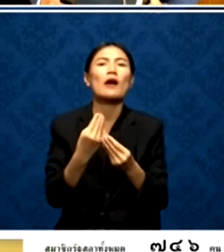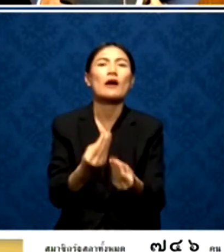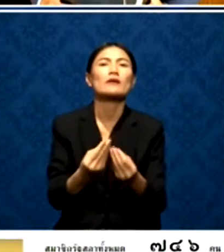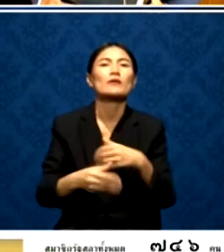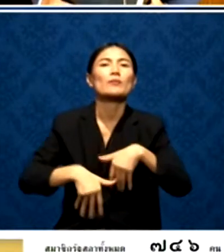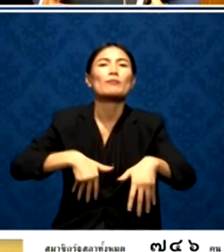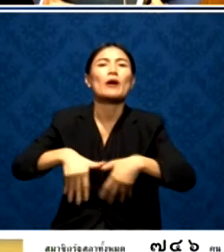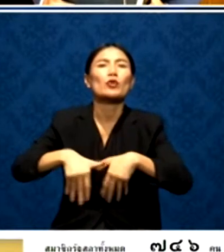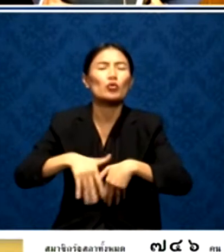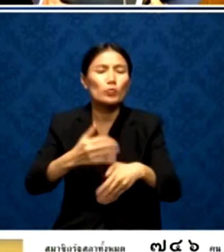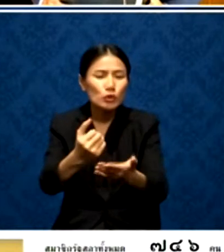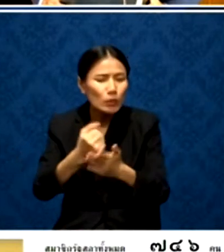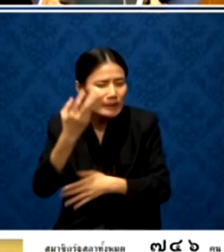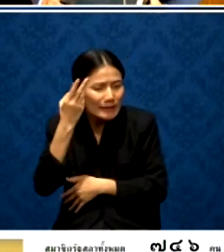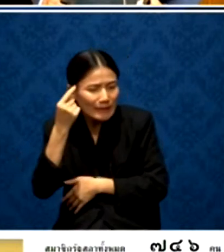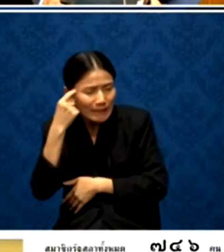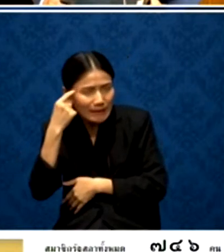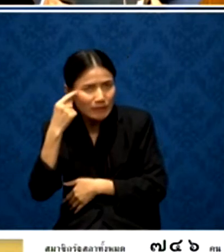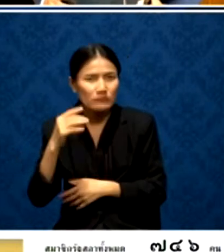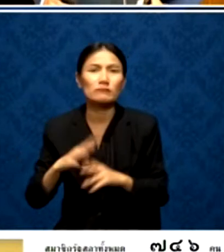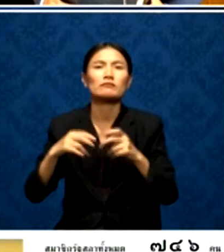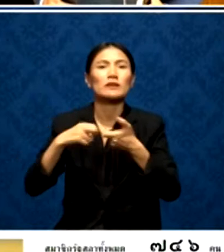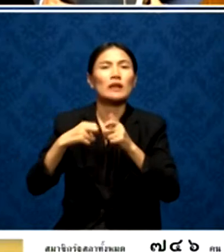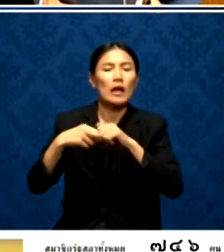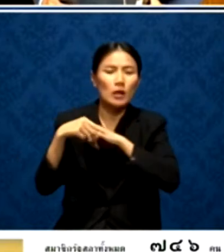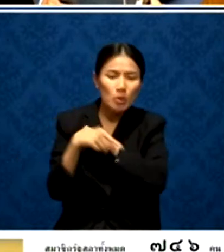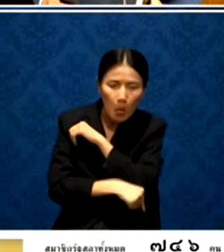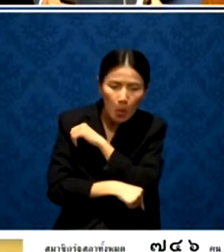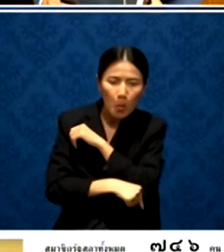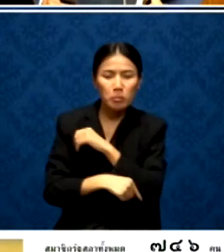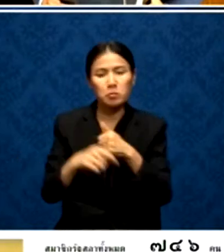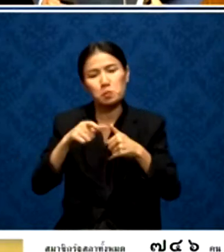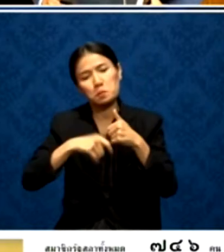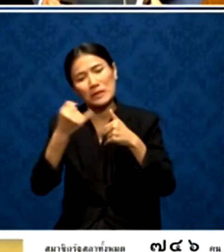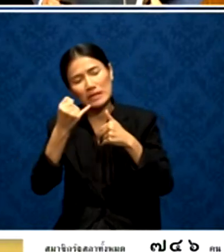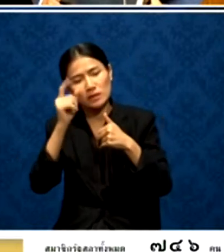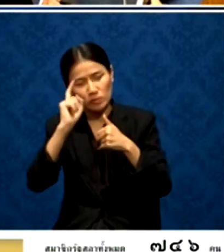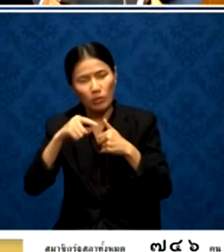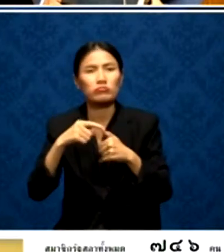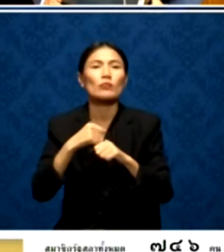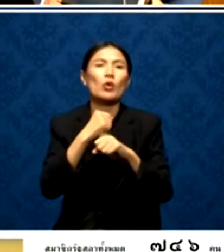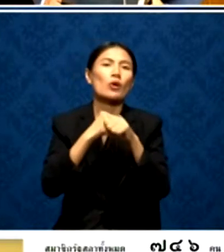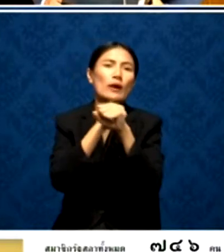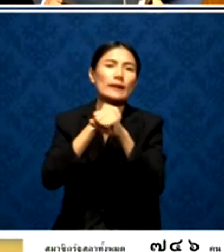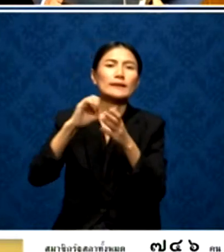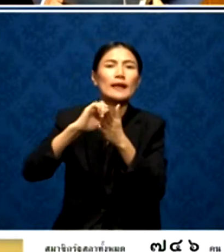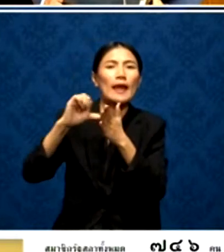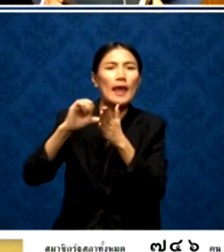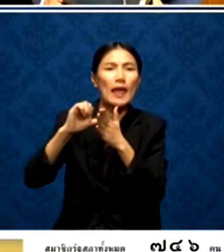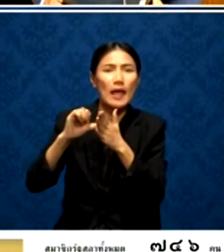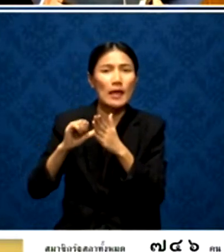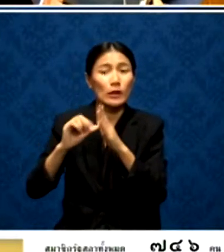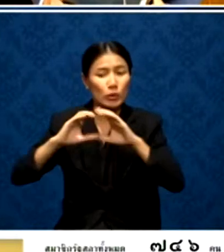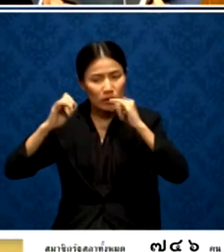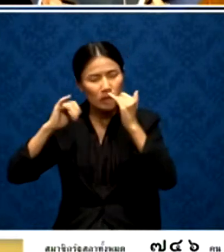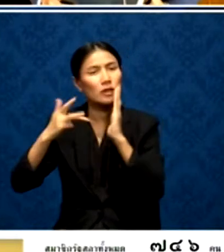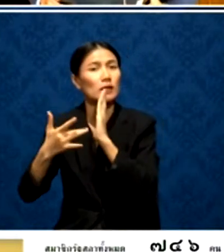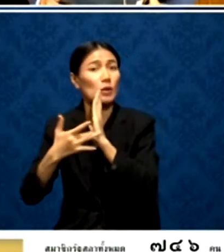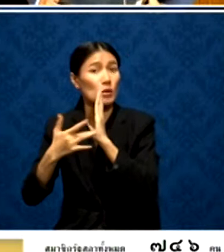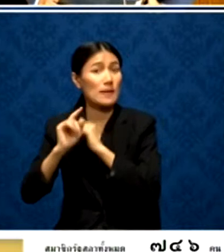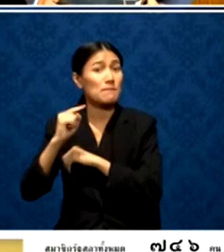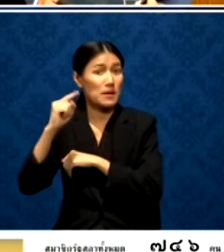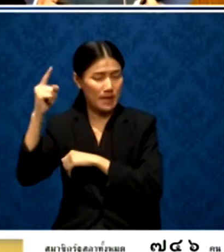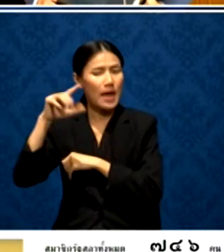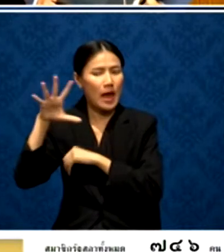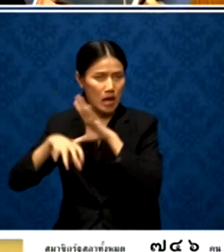ปัญหาทุจริตและประพฤติมิชอบอย่างเด็ดขาดโดยรัฐบาลจะใช้เทคโนโลยีที่ทันสมัยในการให้การบริการมาเพิ่มประสิทธิ